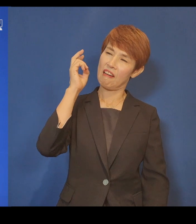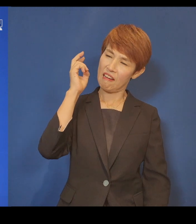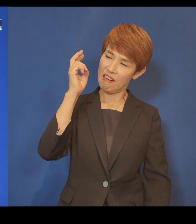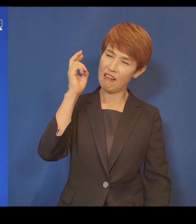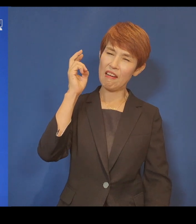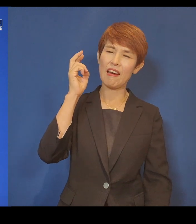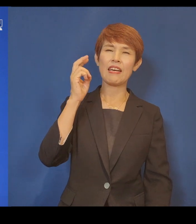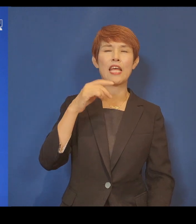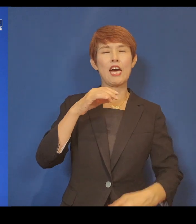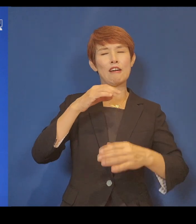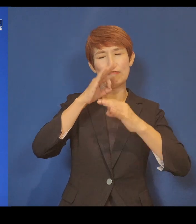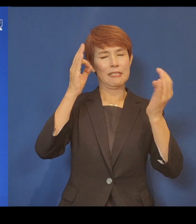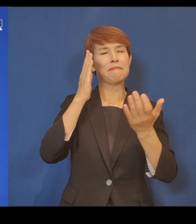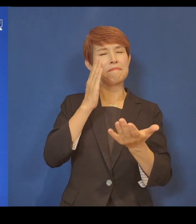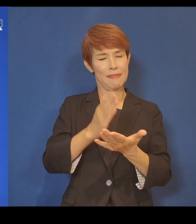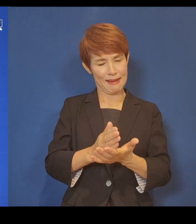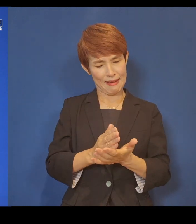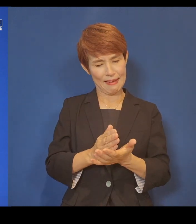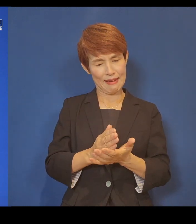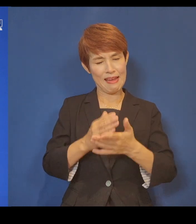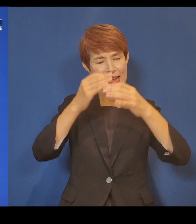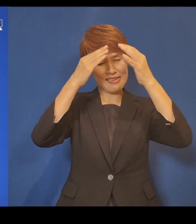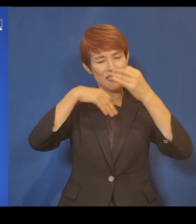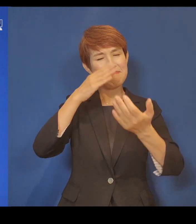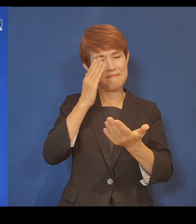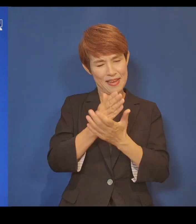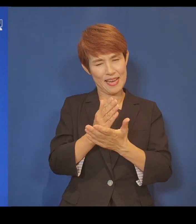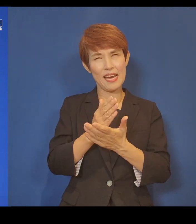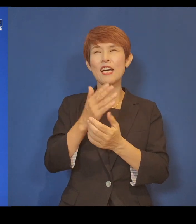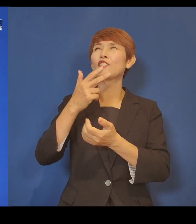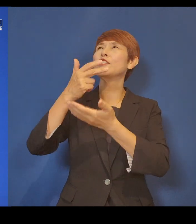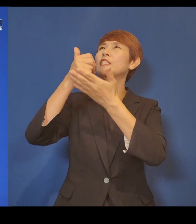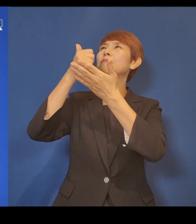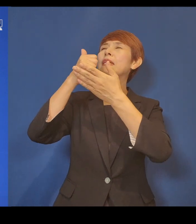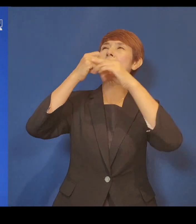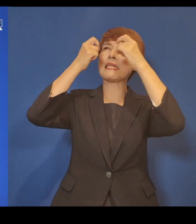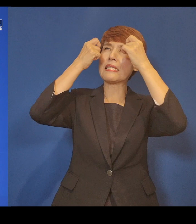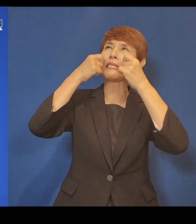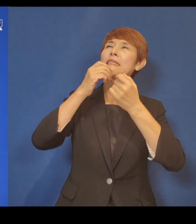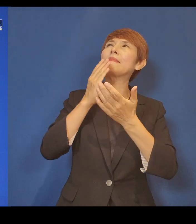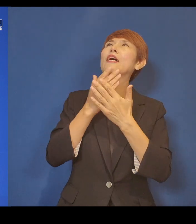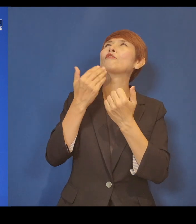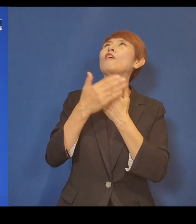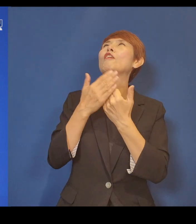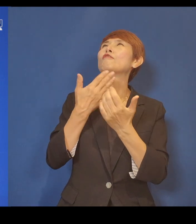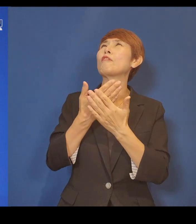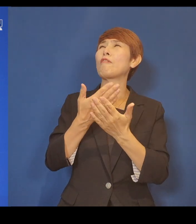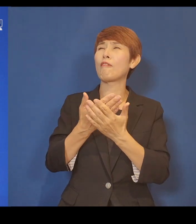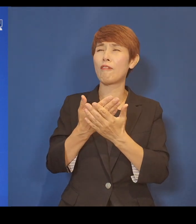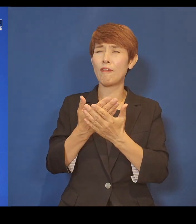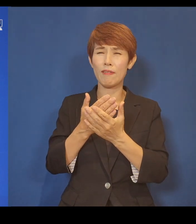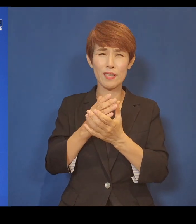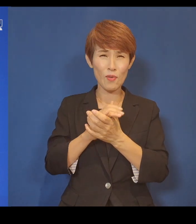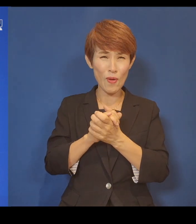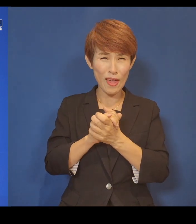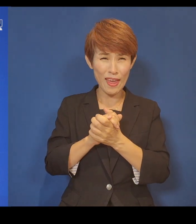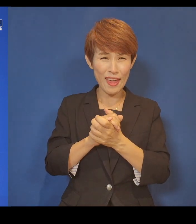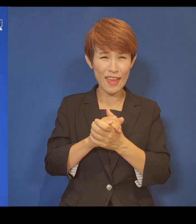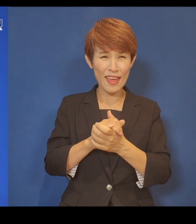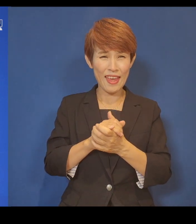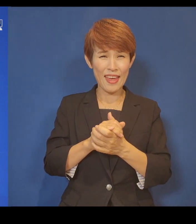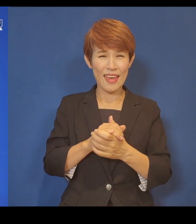힘드시겠구나. 내가 울음을 멈추어야겠군. 주님, 내가 울음을 멈추게 하소서. 이